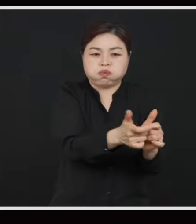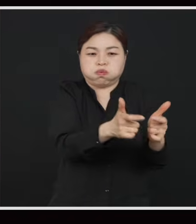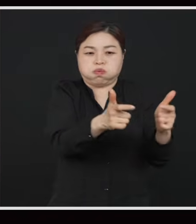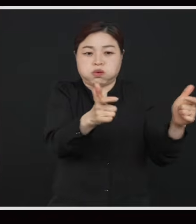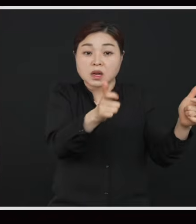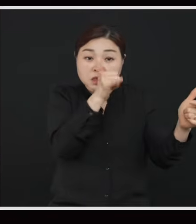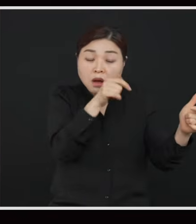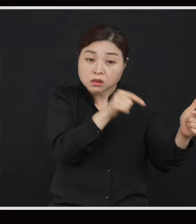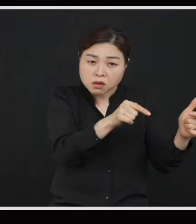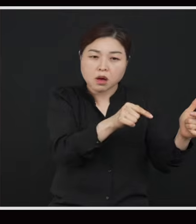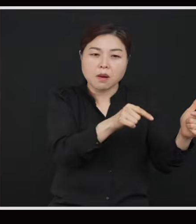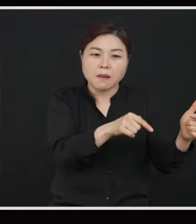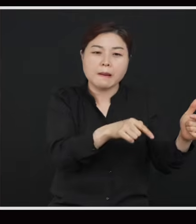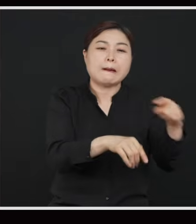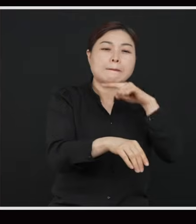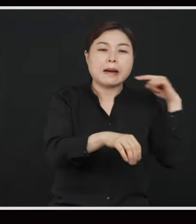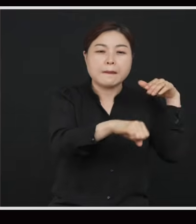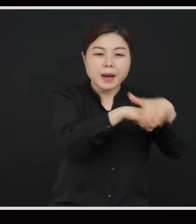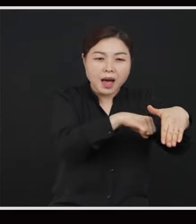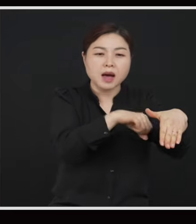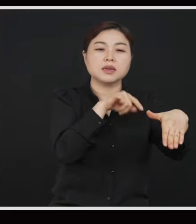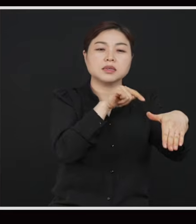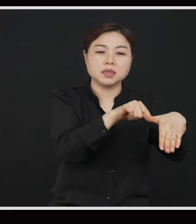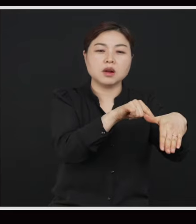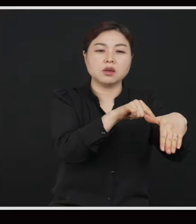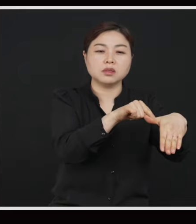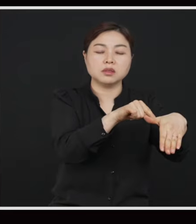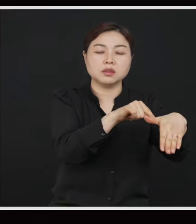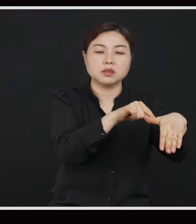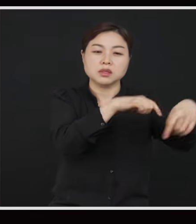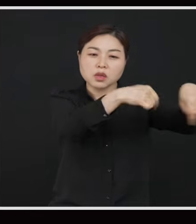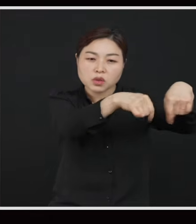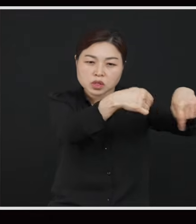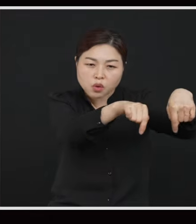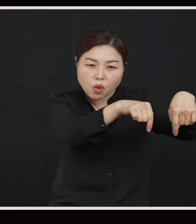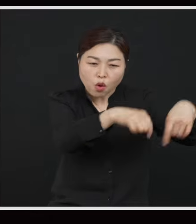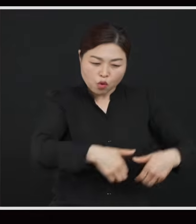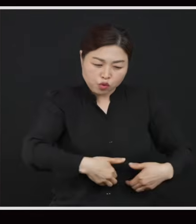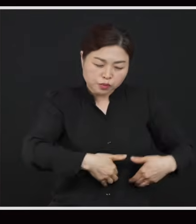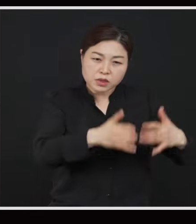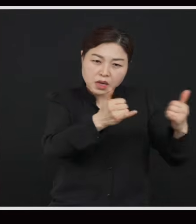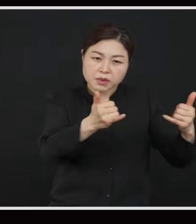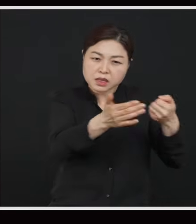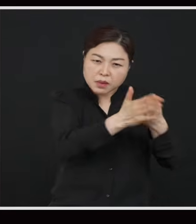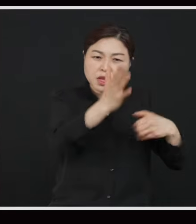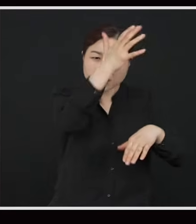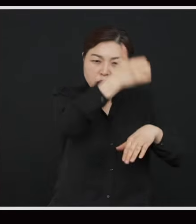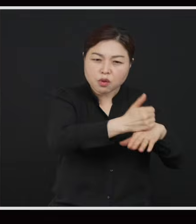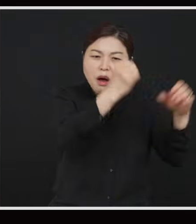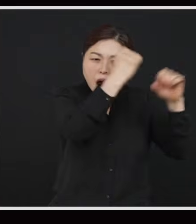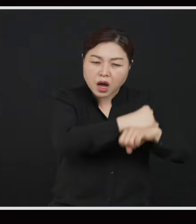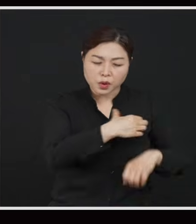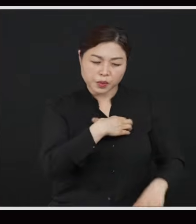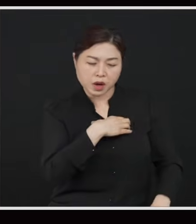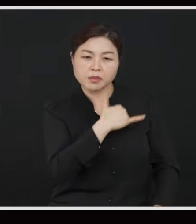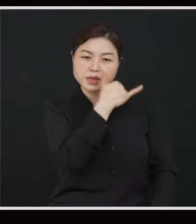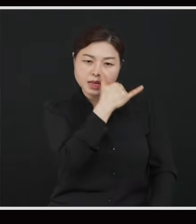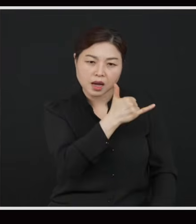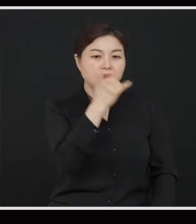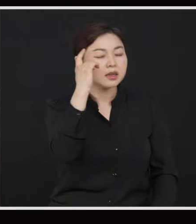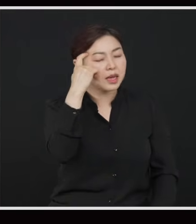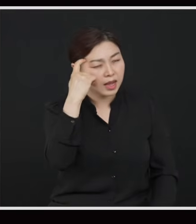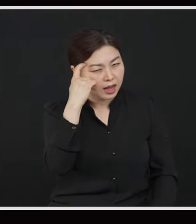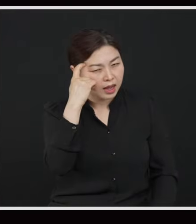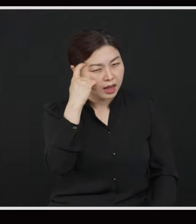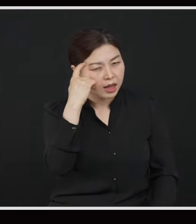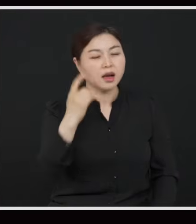이 공산주의 정권도 굶는 사람들 때문에 또 엎어질 수 있지 않을까 하는 그런 우려를